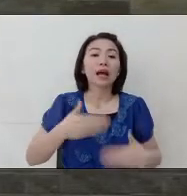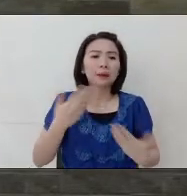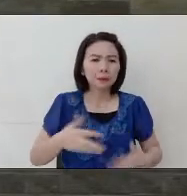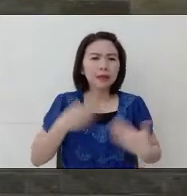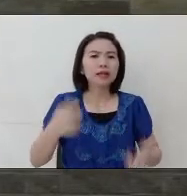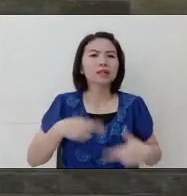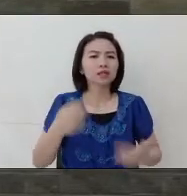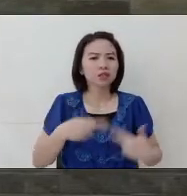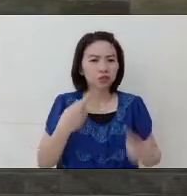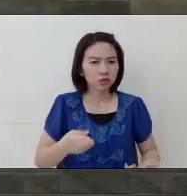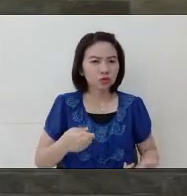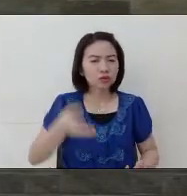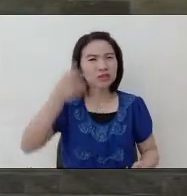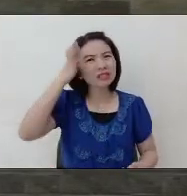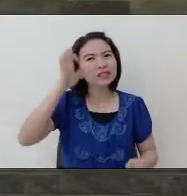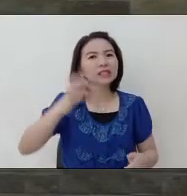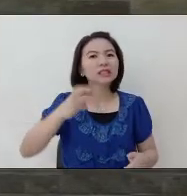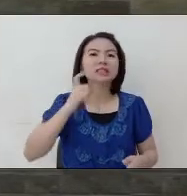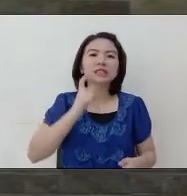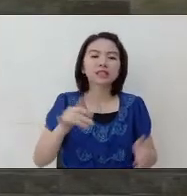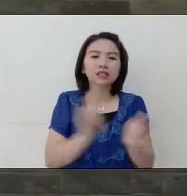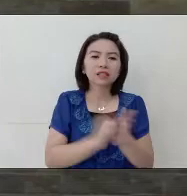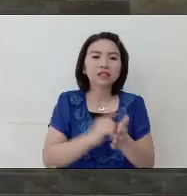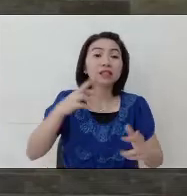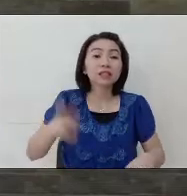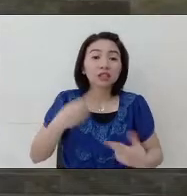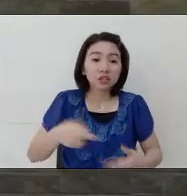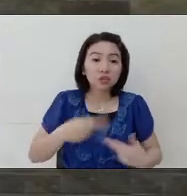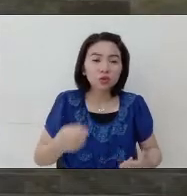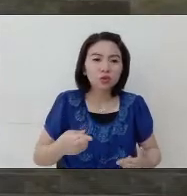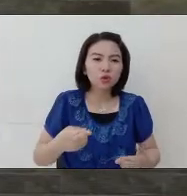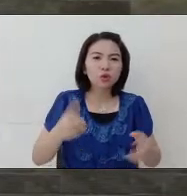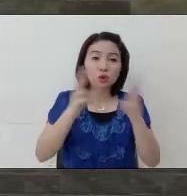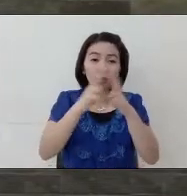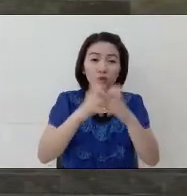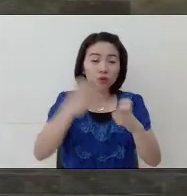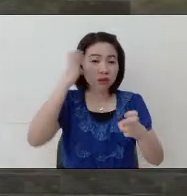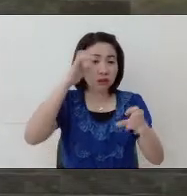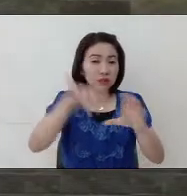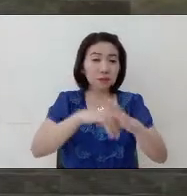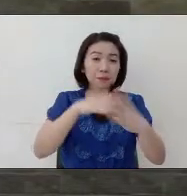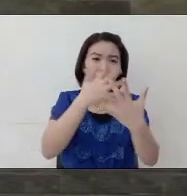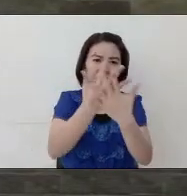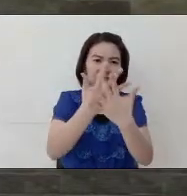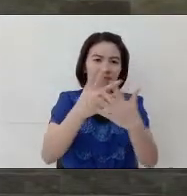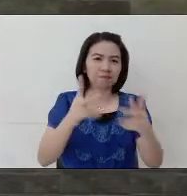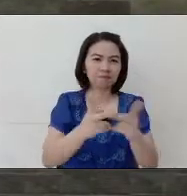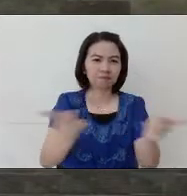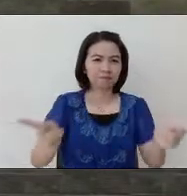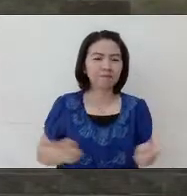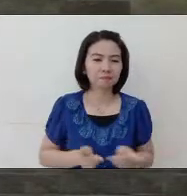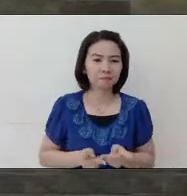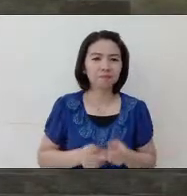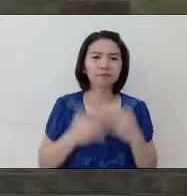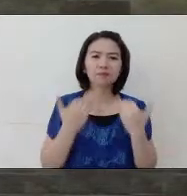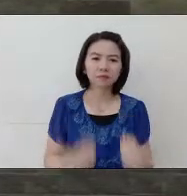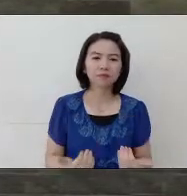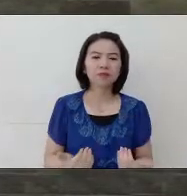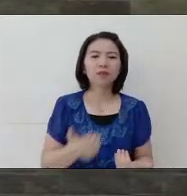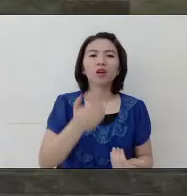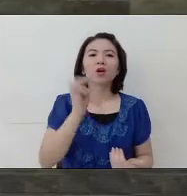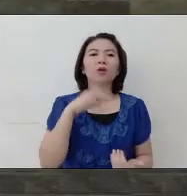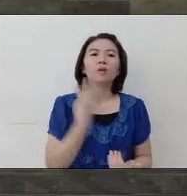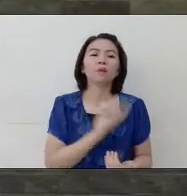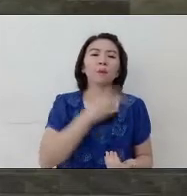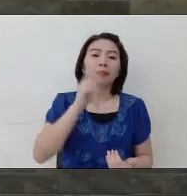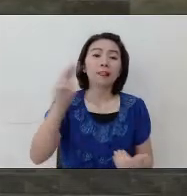nga si Paul, mga kapatid, I believe this is very acceptable and everyone should receive this message, mga kapatid, gladly.